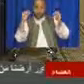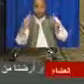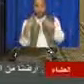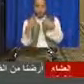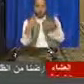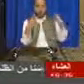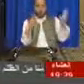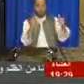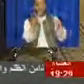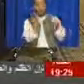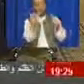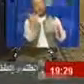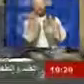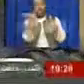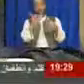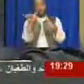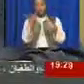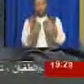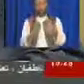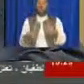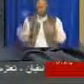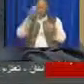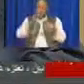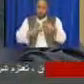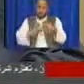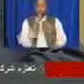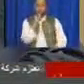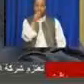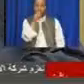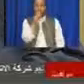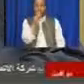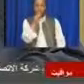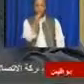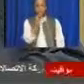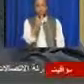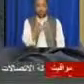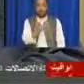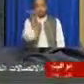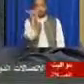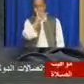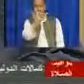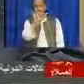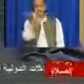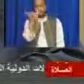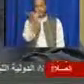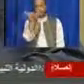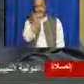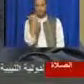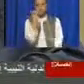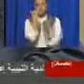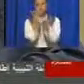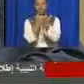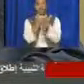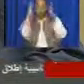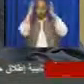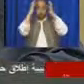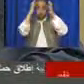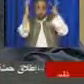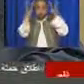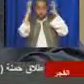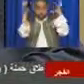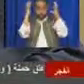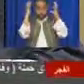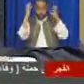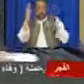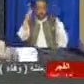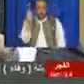وتناسق وتوافق هذا الامر الذي لا بد منه ثم بعد ذلك الذي اشارت اليه في غايه الاهميه ان يتولى هذا اهل العلم